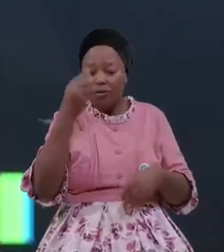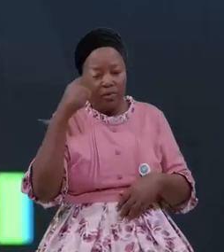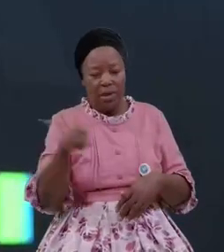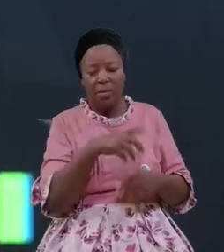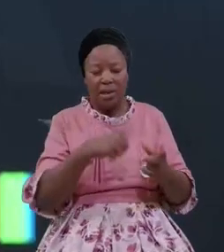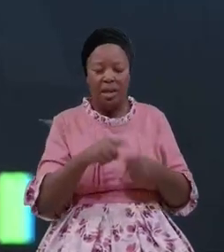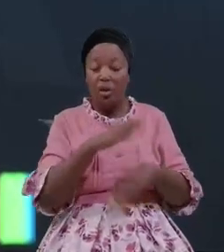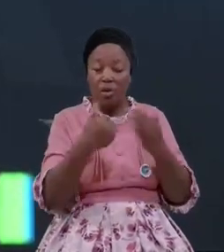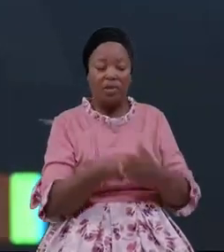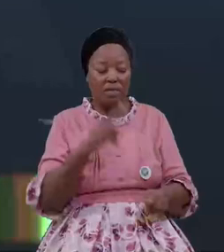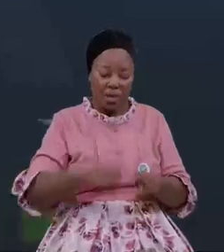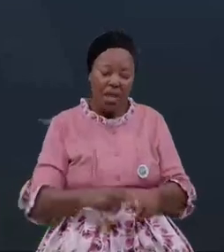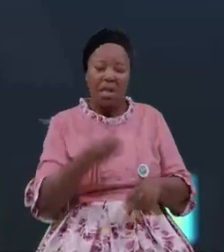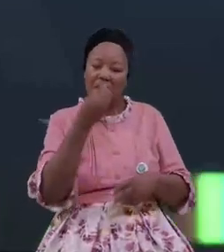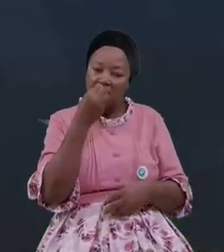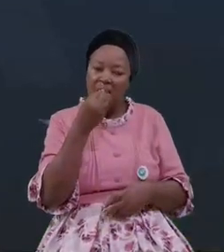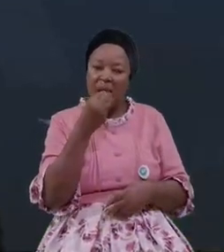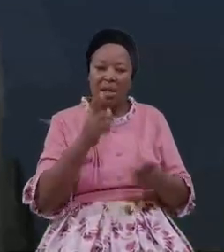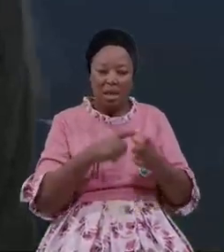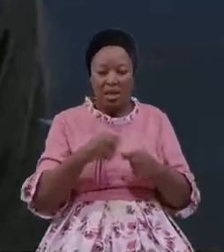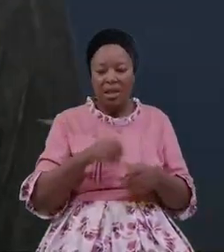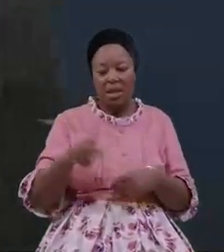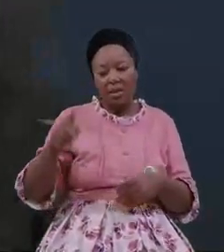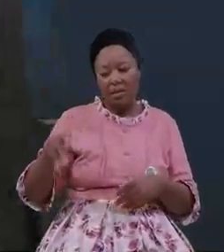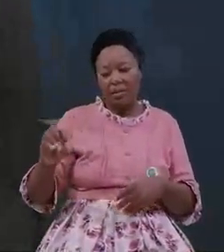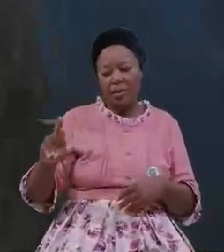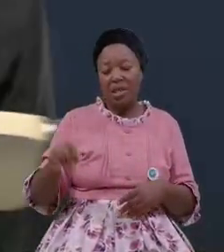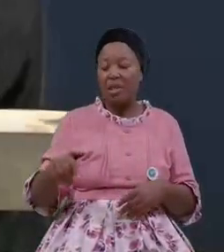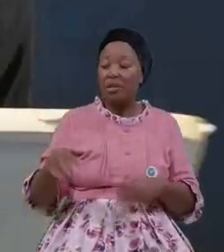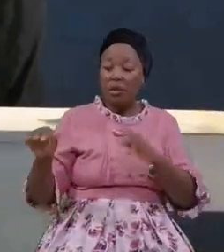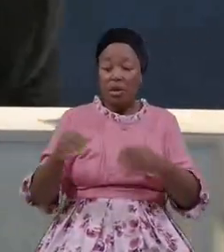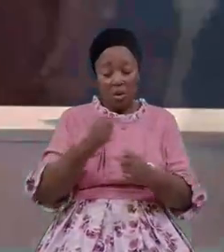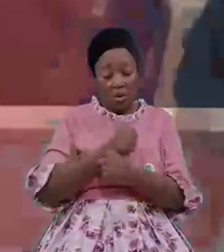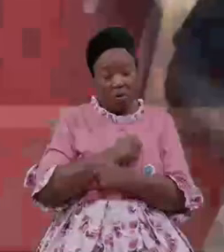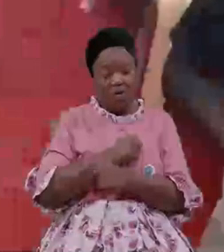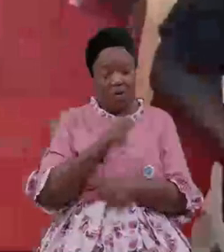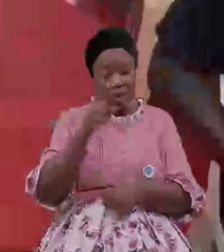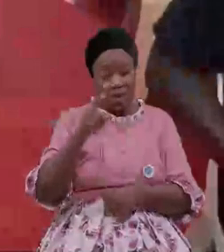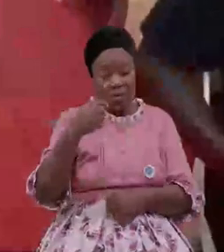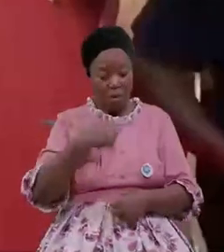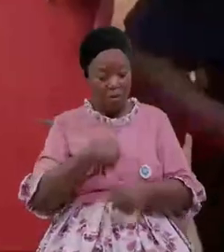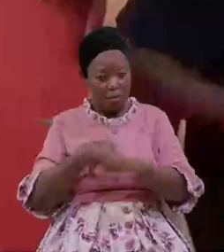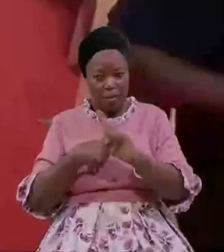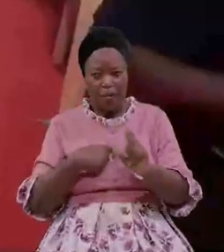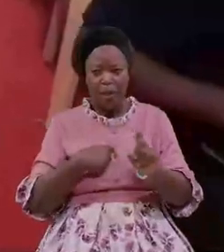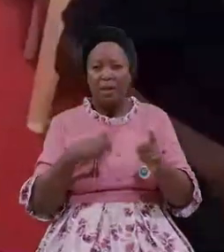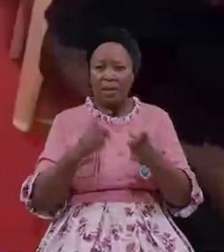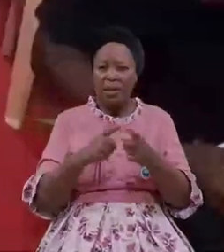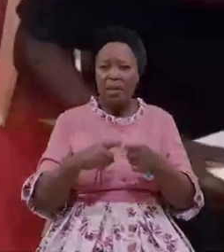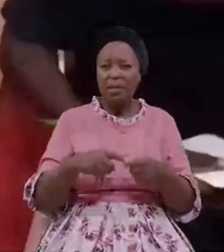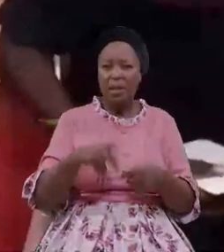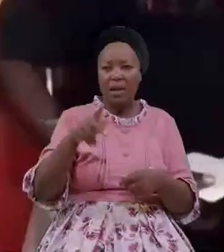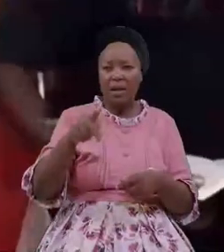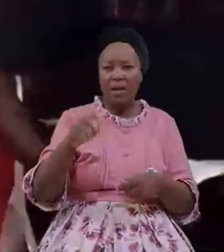Pierre il il a il a préparé pour eux il leur a donné manger à manger pierre Mme